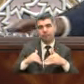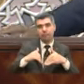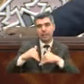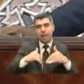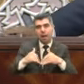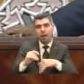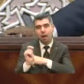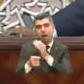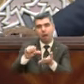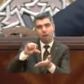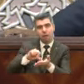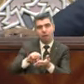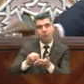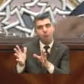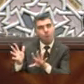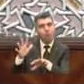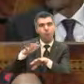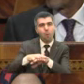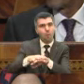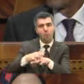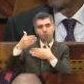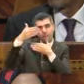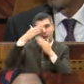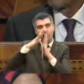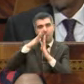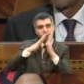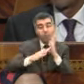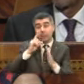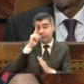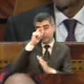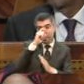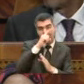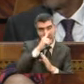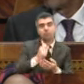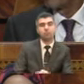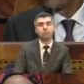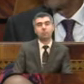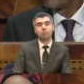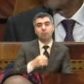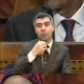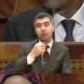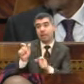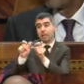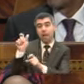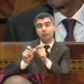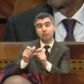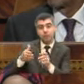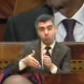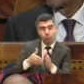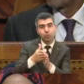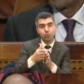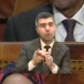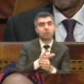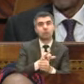القروية بجميع المناطق بالمغرب اللي كتعيش في وضعية صعبة وما عادش حتى المواطنين من يدوزوا، وكنموذج إقليم